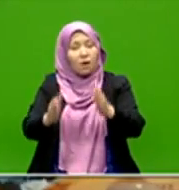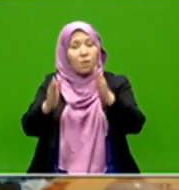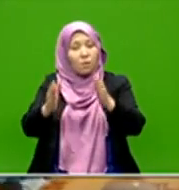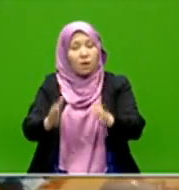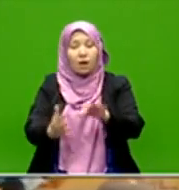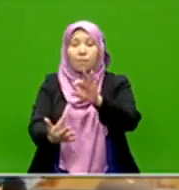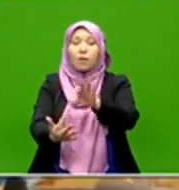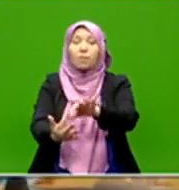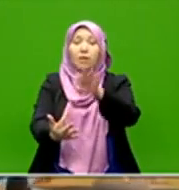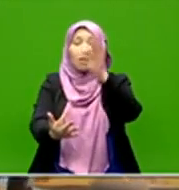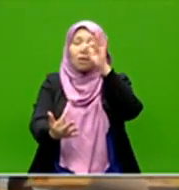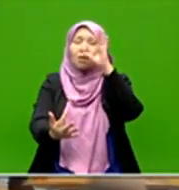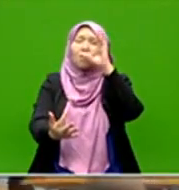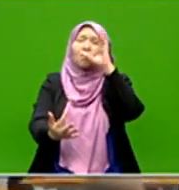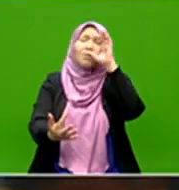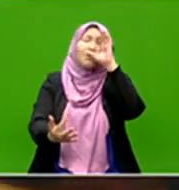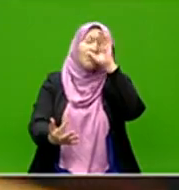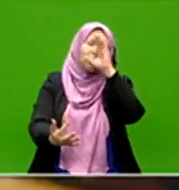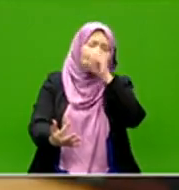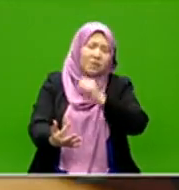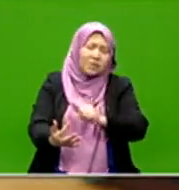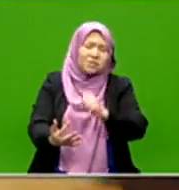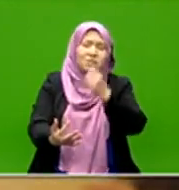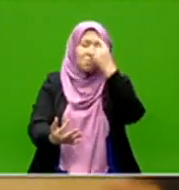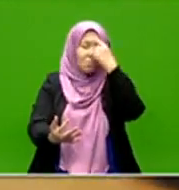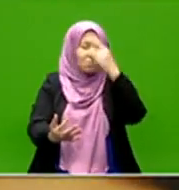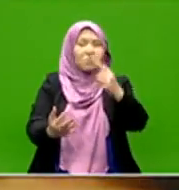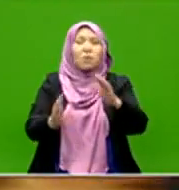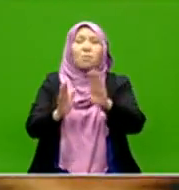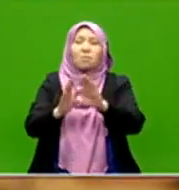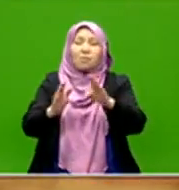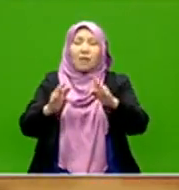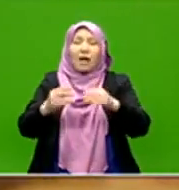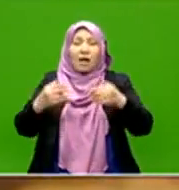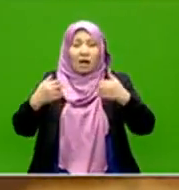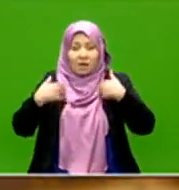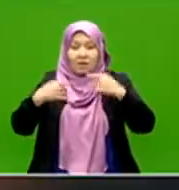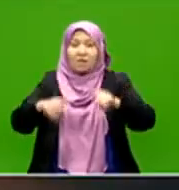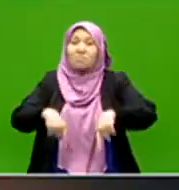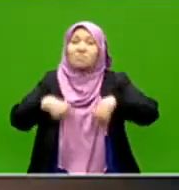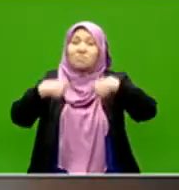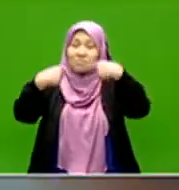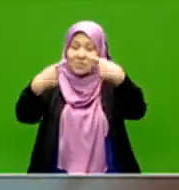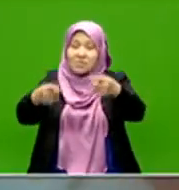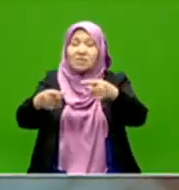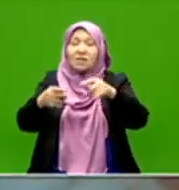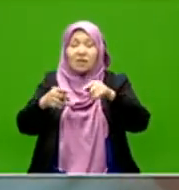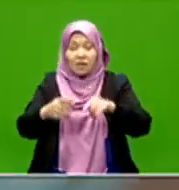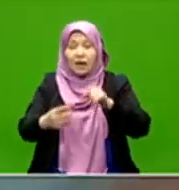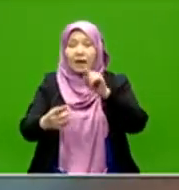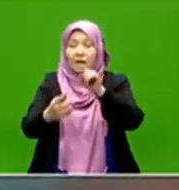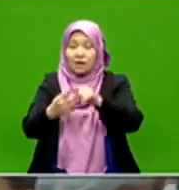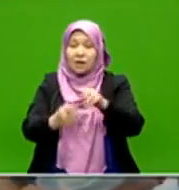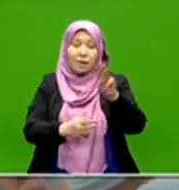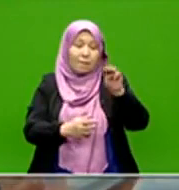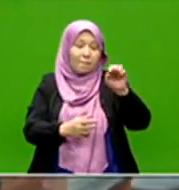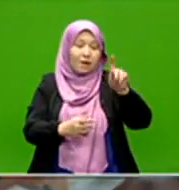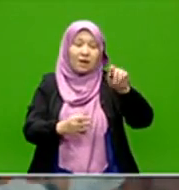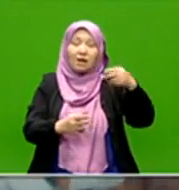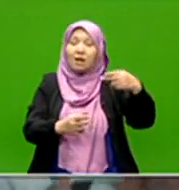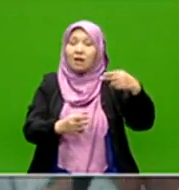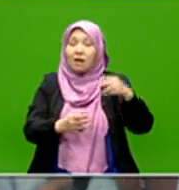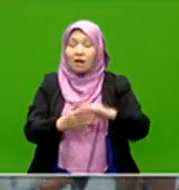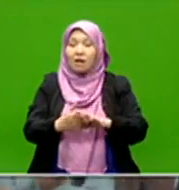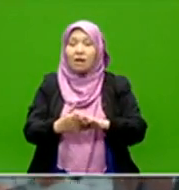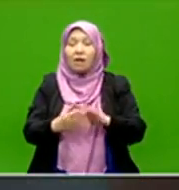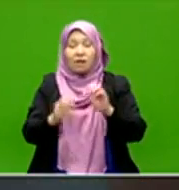memilih merindui Allah. Untuk berada di tempat ini Ustaz ya sanggup berkorban betul, ya Ustaz. Duit menoreh getah Allah. Ya